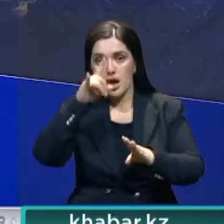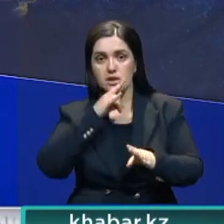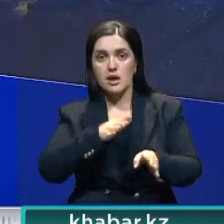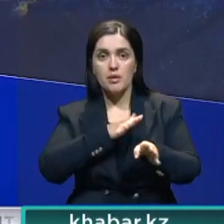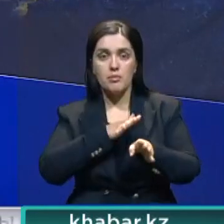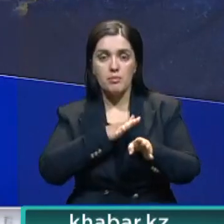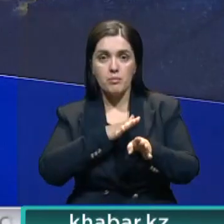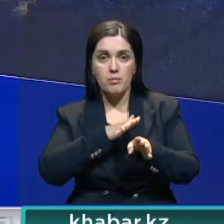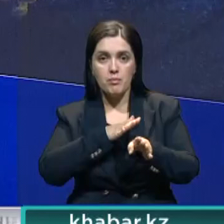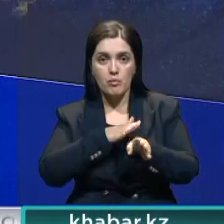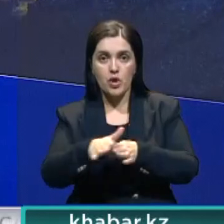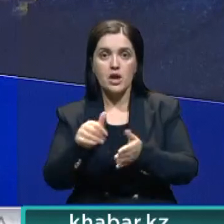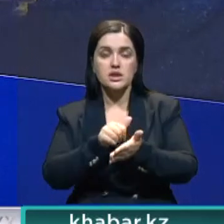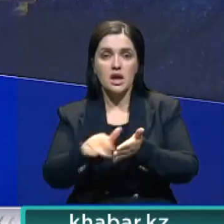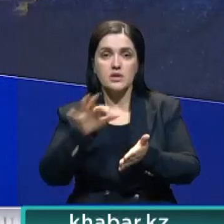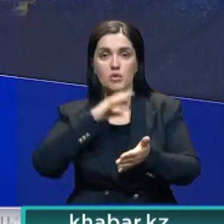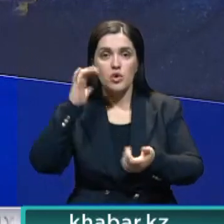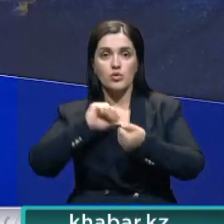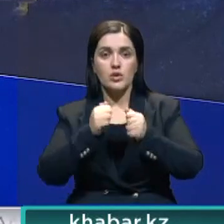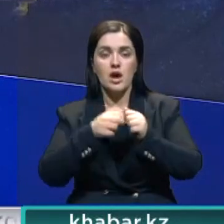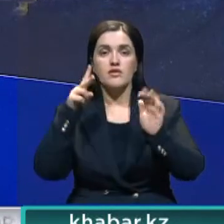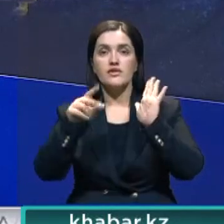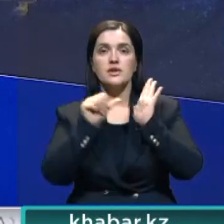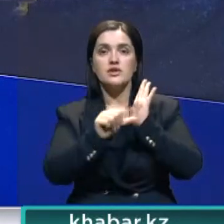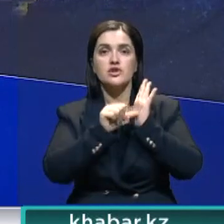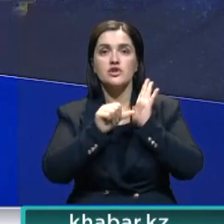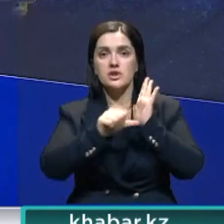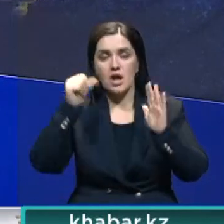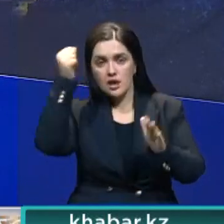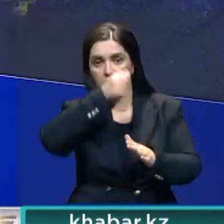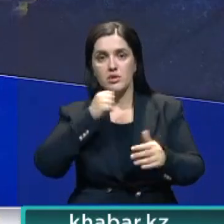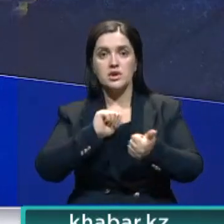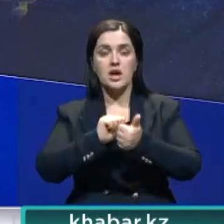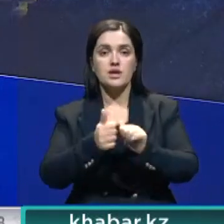Минэкологии, Казахстан полностью сможет отказаться от использования угля к 2060